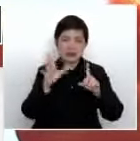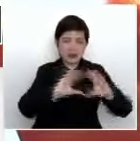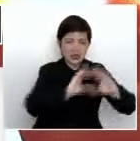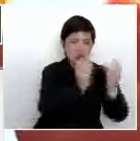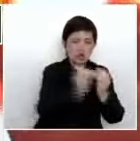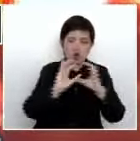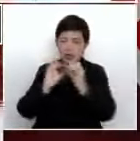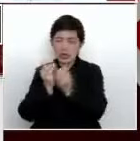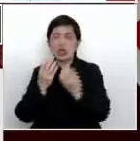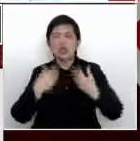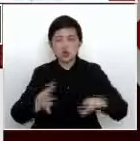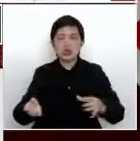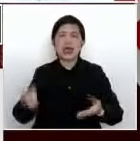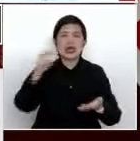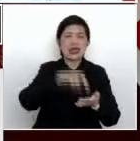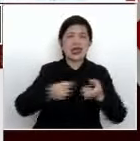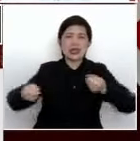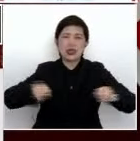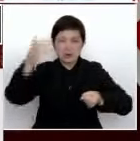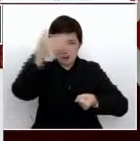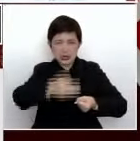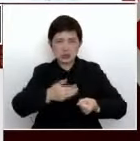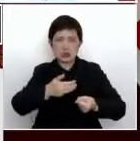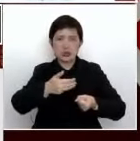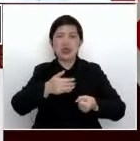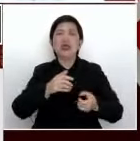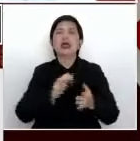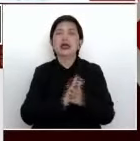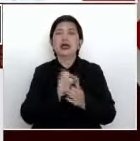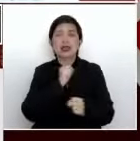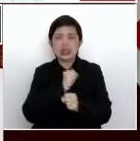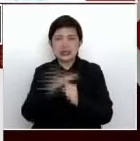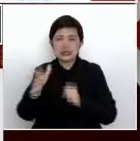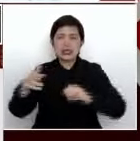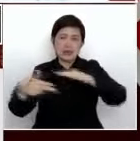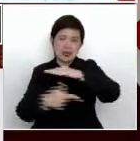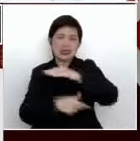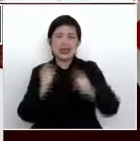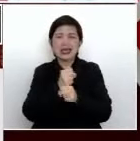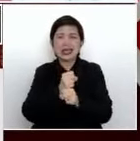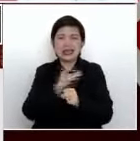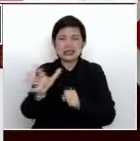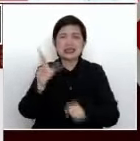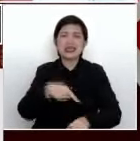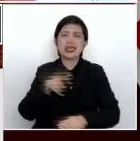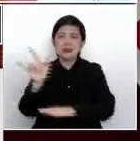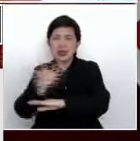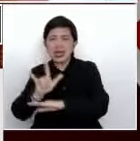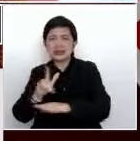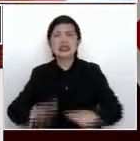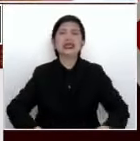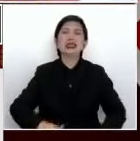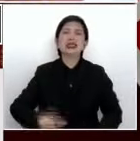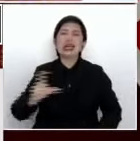sudah naik basway gratis maka mereka naik MRT dan lrt juga gratis baik itu dari Bekasi dari Tangerang